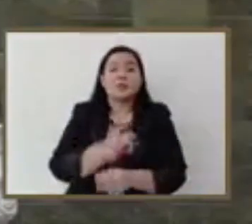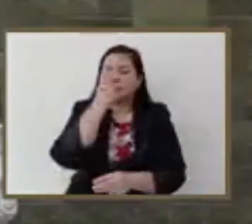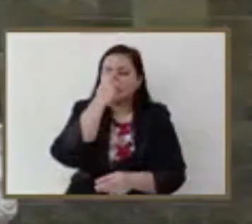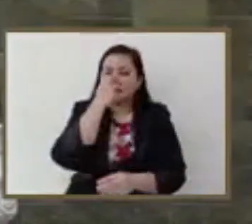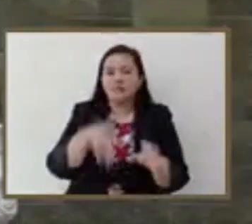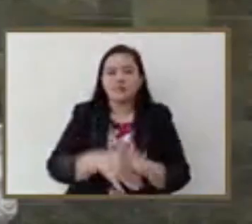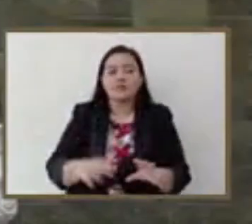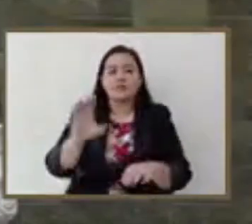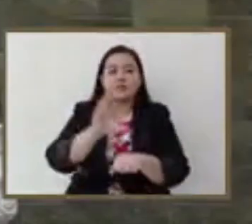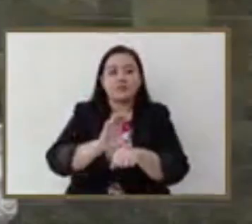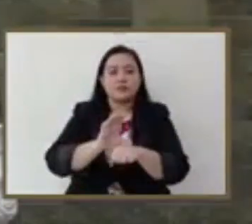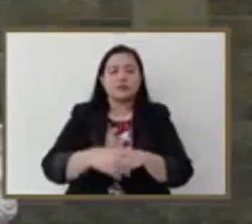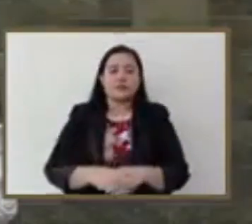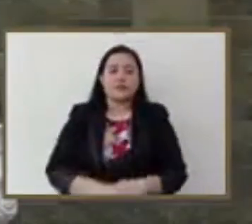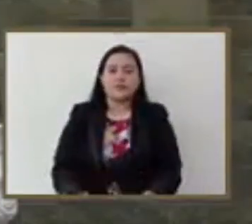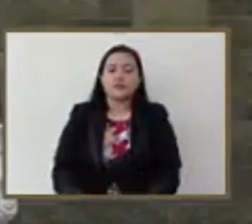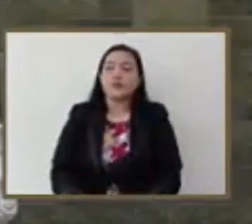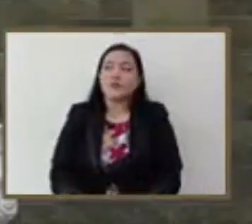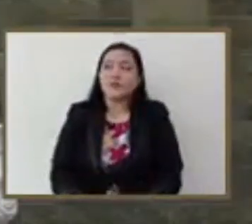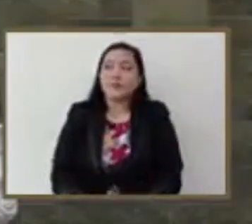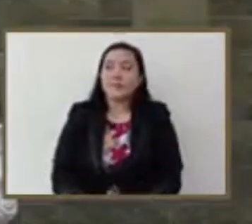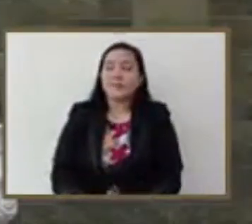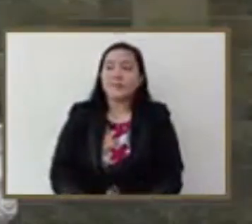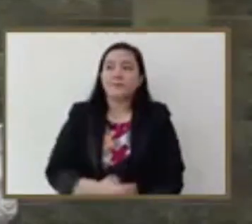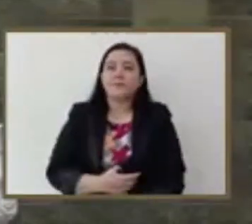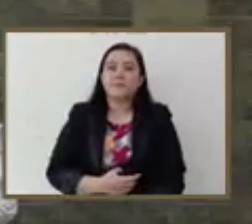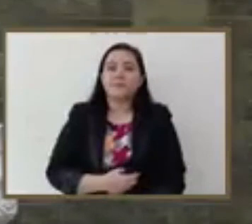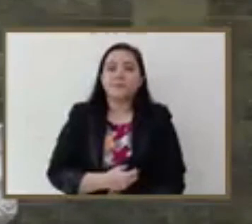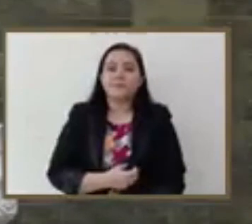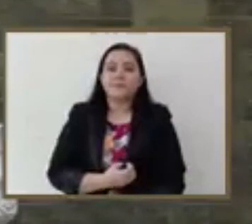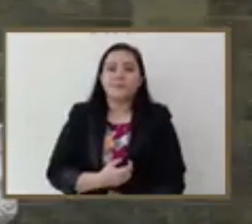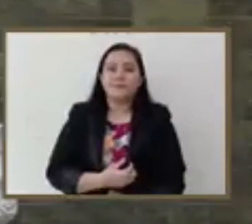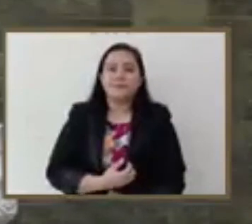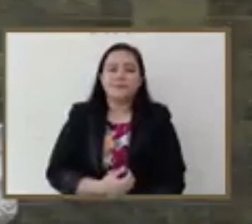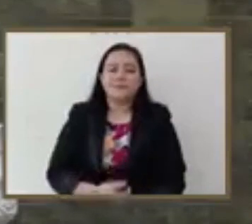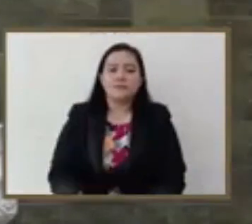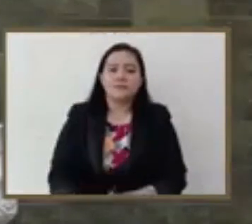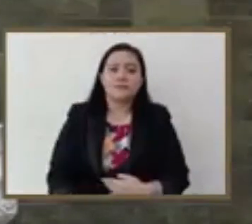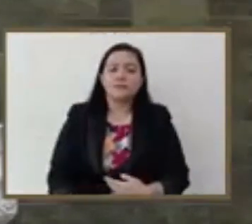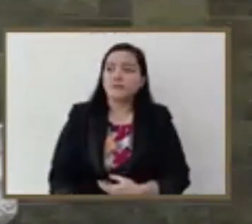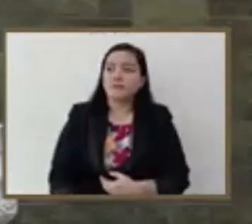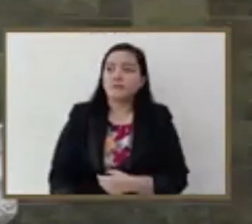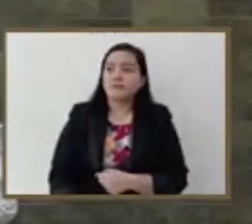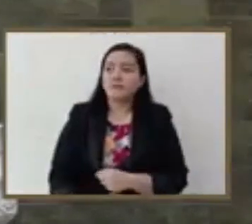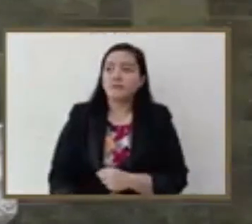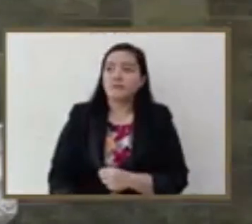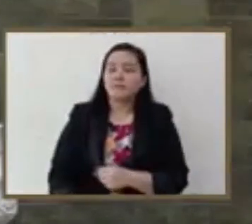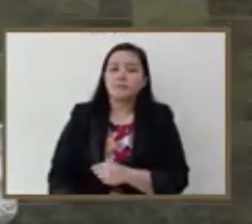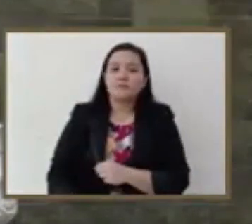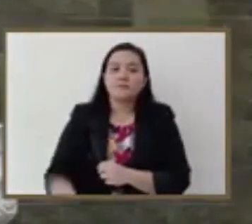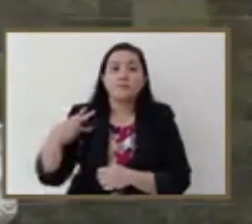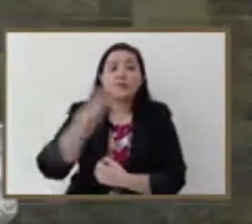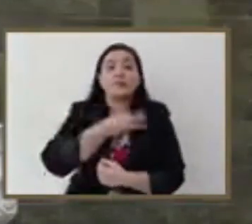But ang pinakamahalaga po rito, mga patid, is this. Ang unang-unang dapat natin makita, kung mayroon mang lugar na dapat